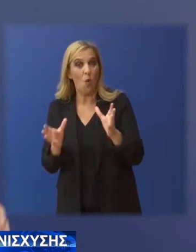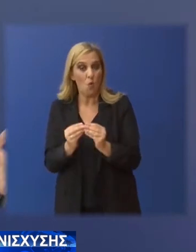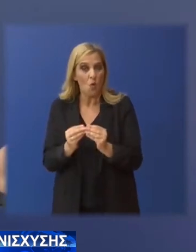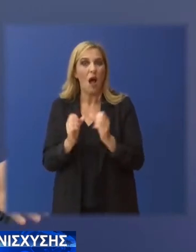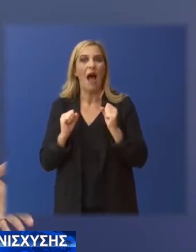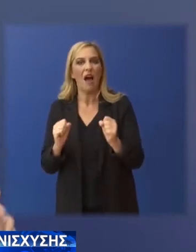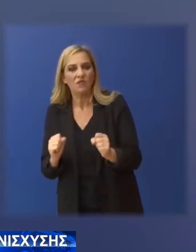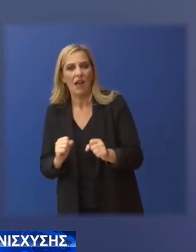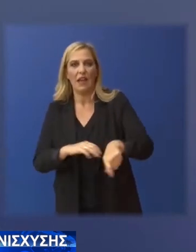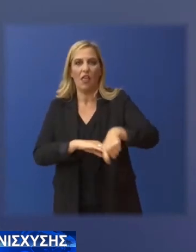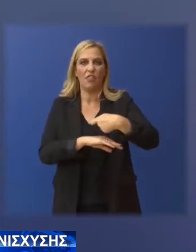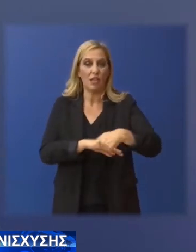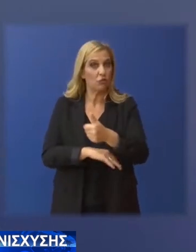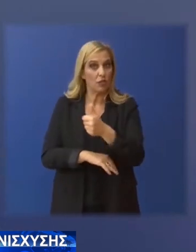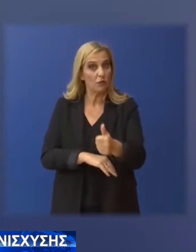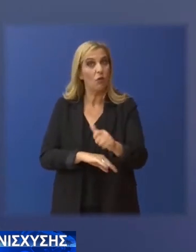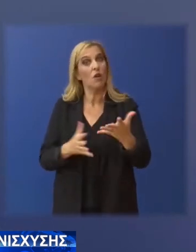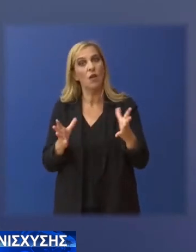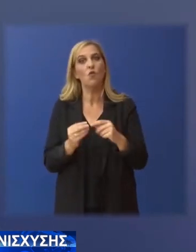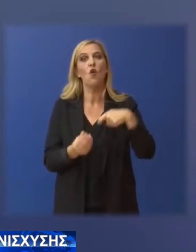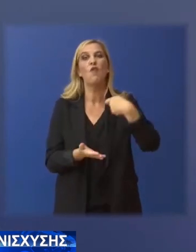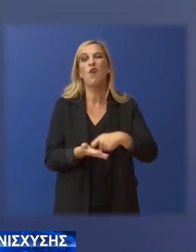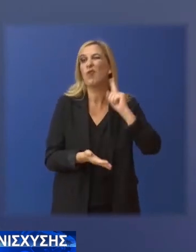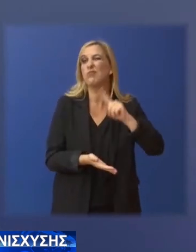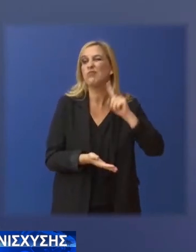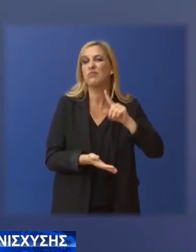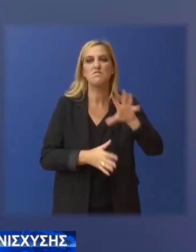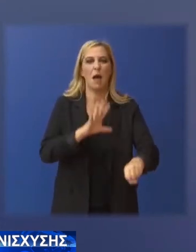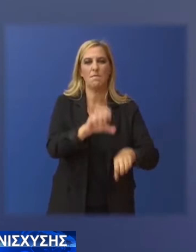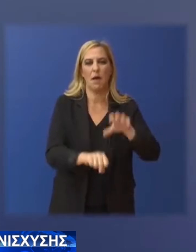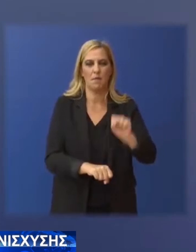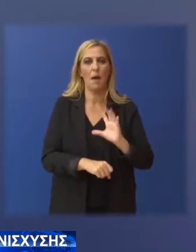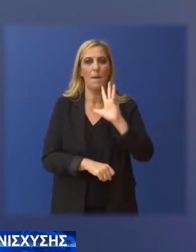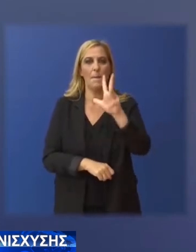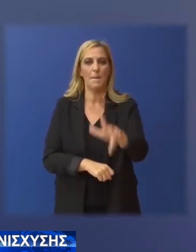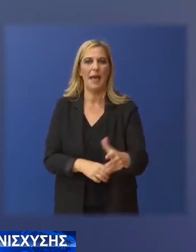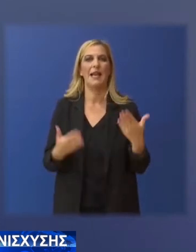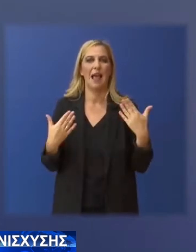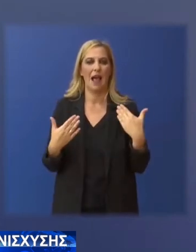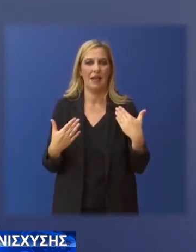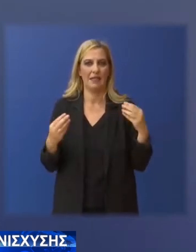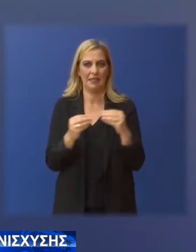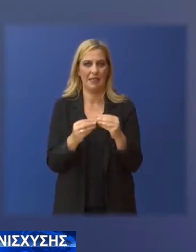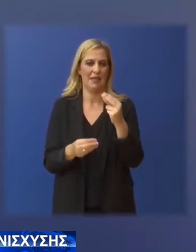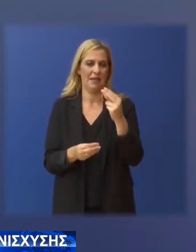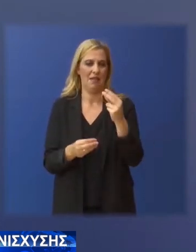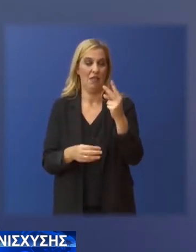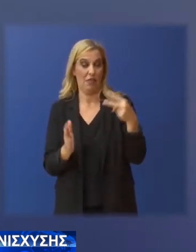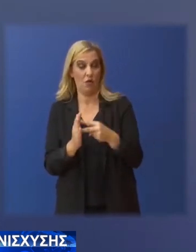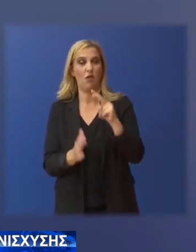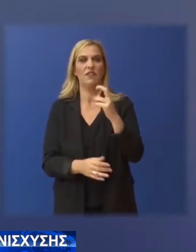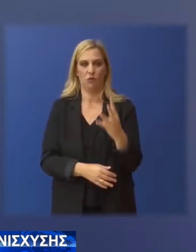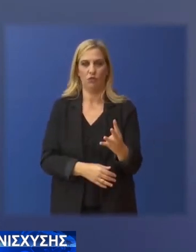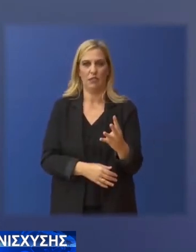γειτονιές ή την απονομή δικαιοσύνης, αλλά και την πάταξη της φοροδιαφυγής. Έως την άνοιξη του 2024, οι ταμιακές